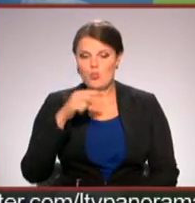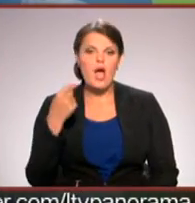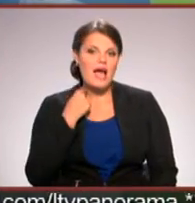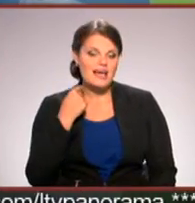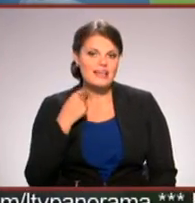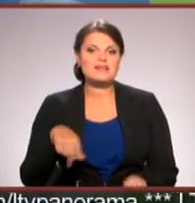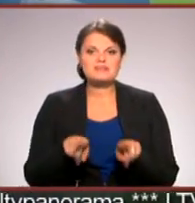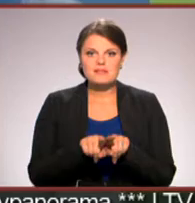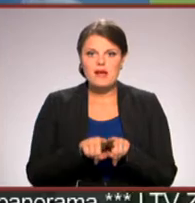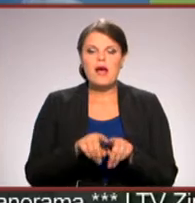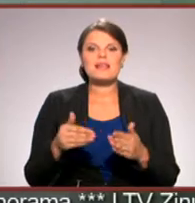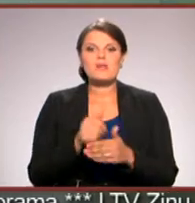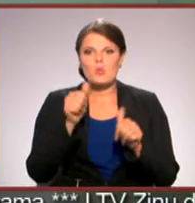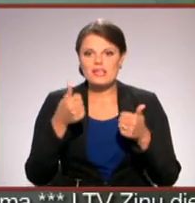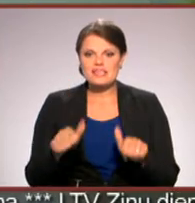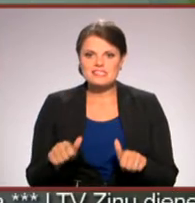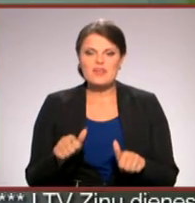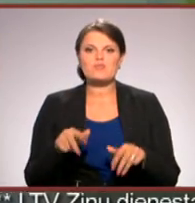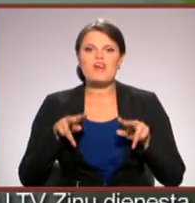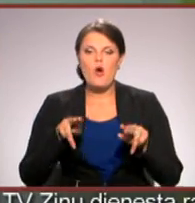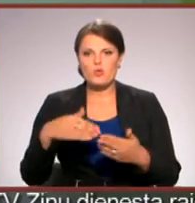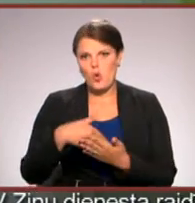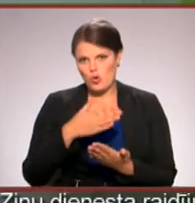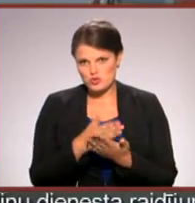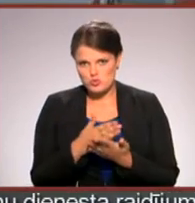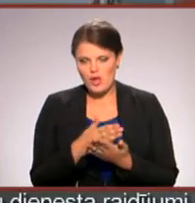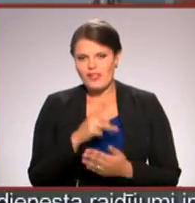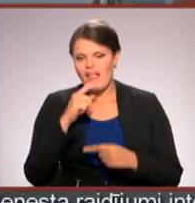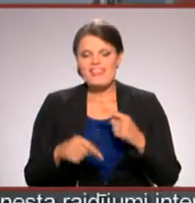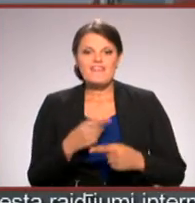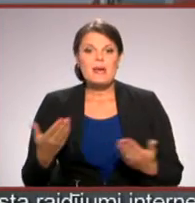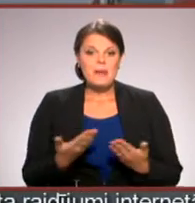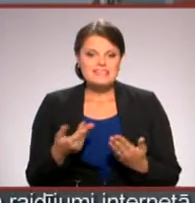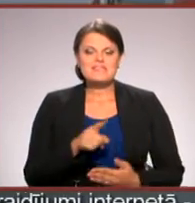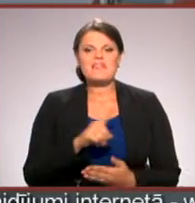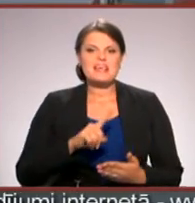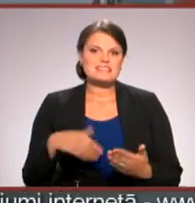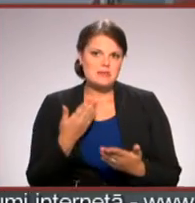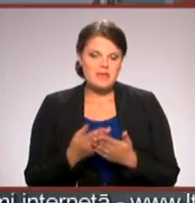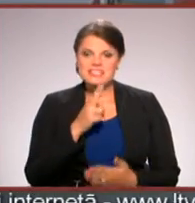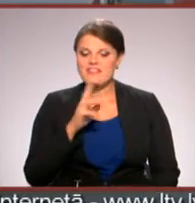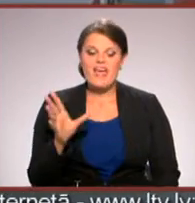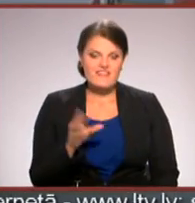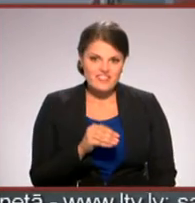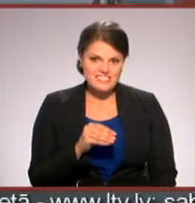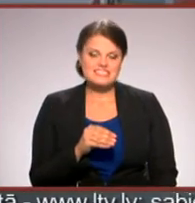galvaspilsētas, tostarp jaunizveidotajā onkoloģijas nodaļā. Nevienmēr dzīvē tas tiek piedāvāts ne visiem.